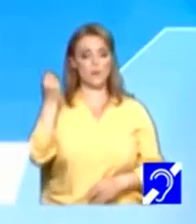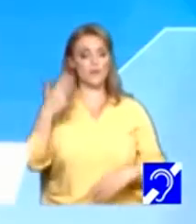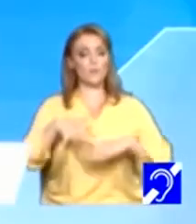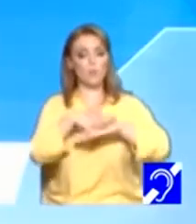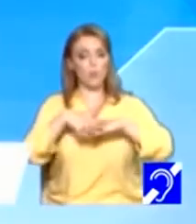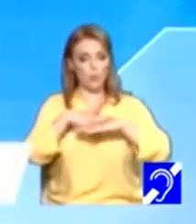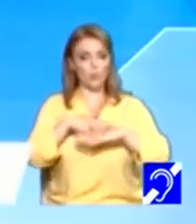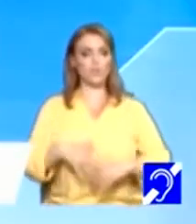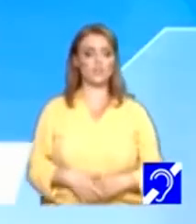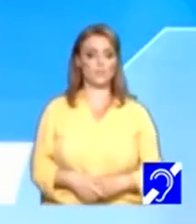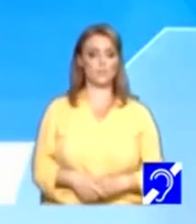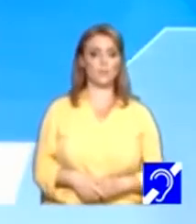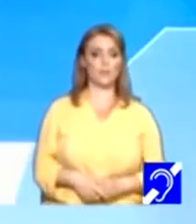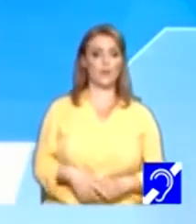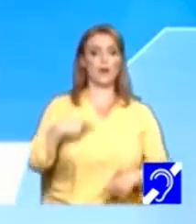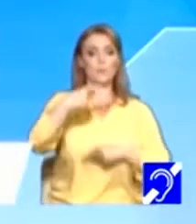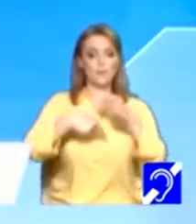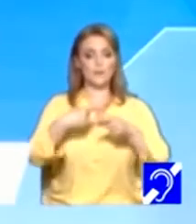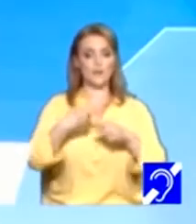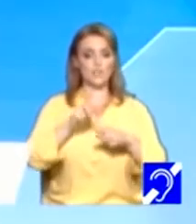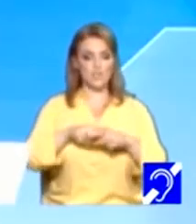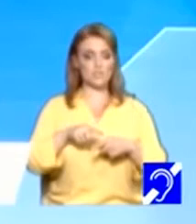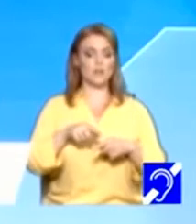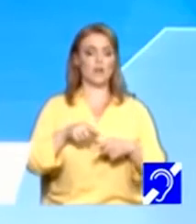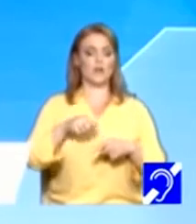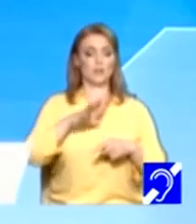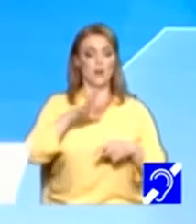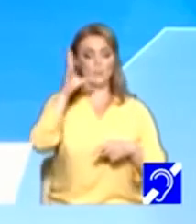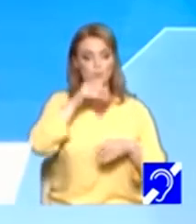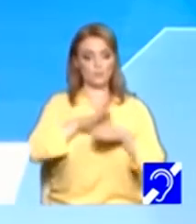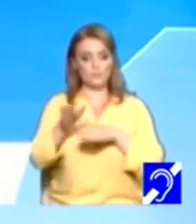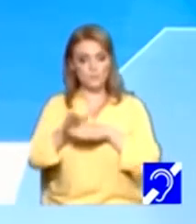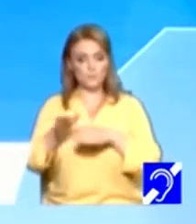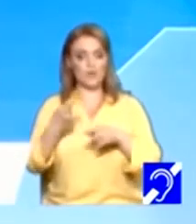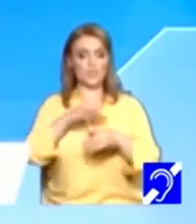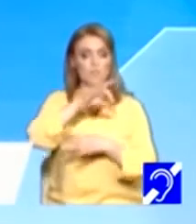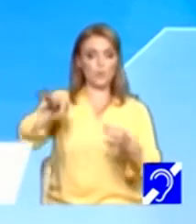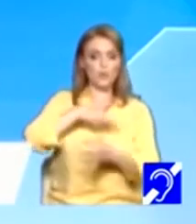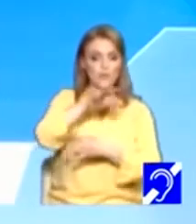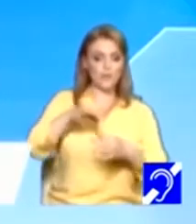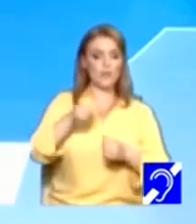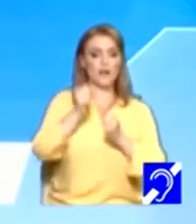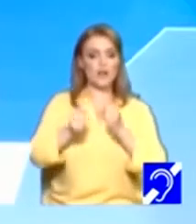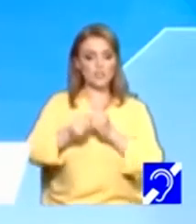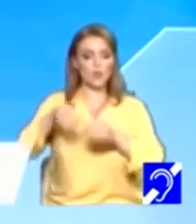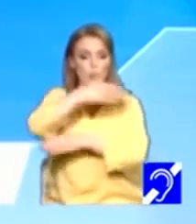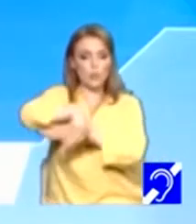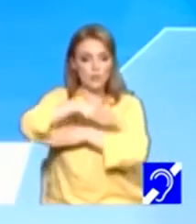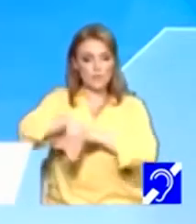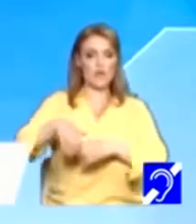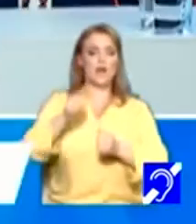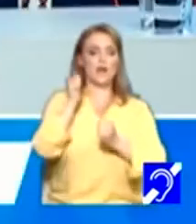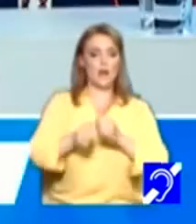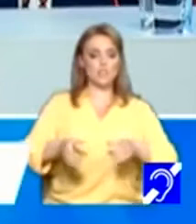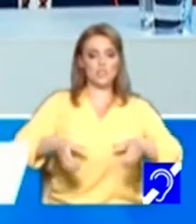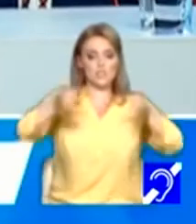care prin care am executat acest proiect mare de iluminat stradal. Fiecare străduță, fiecare